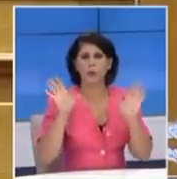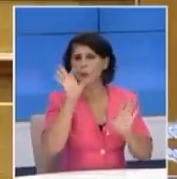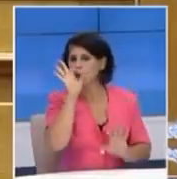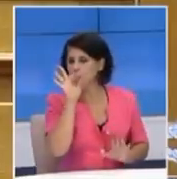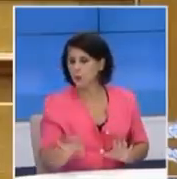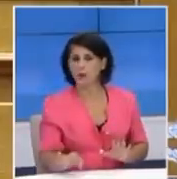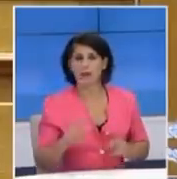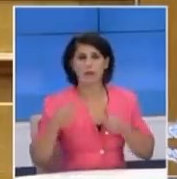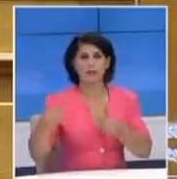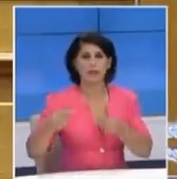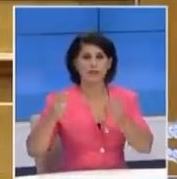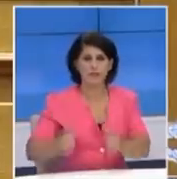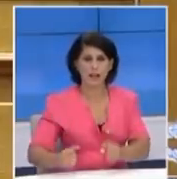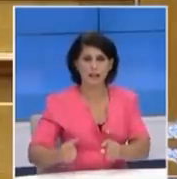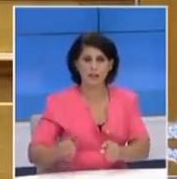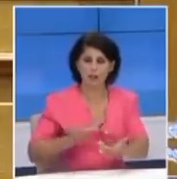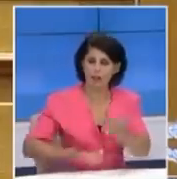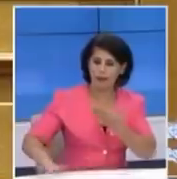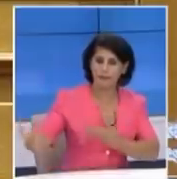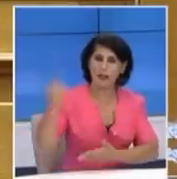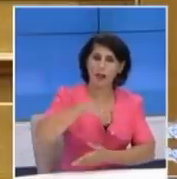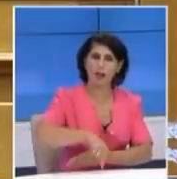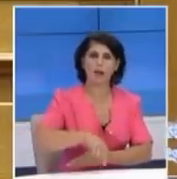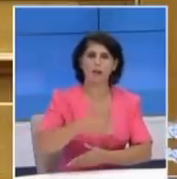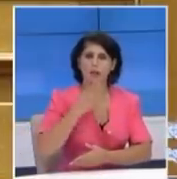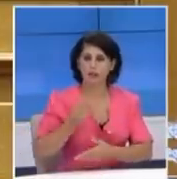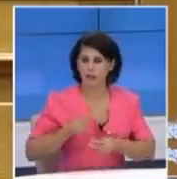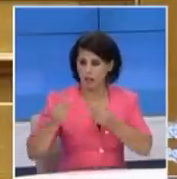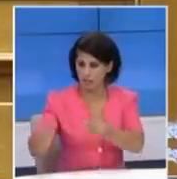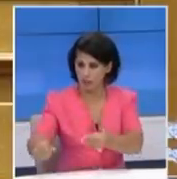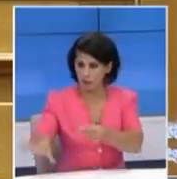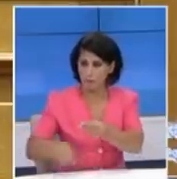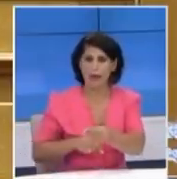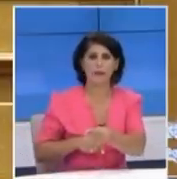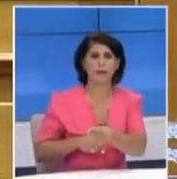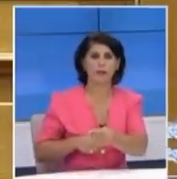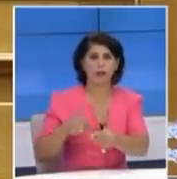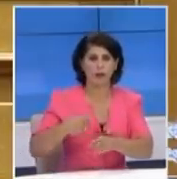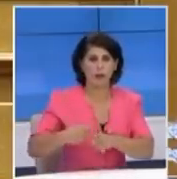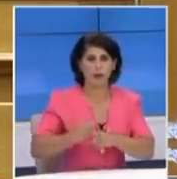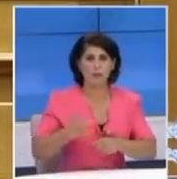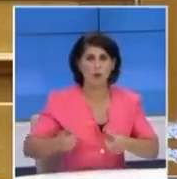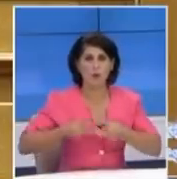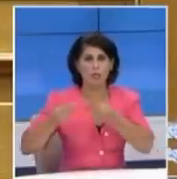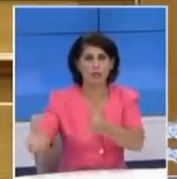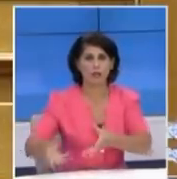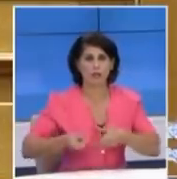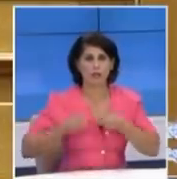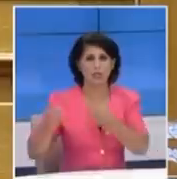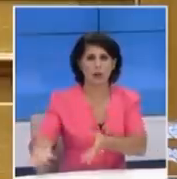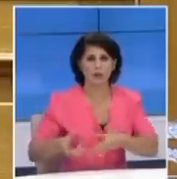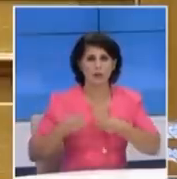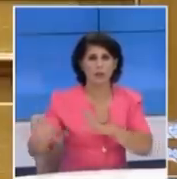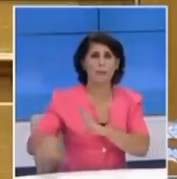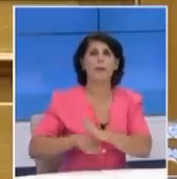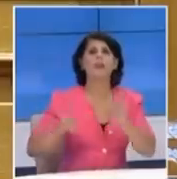μια βάση, όταν δίνετε βάσεις, να παίρνετε και κάτι άλλο. Γιατί υπάρχει η λογική του δίνω και παίρνω. Η Ελλάς είναι η χώρα που μόνο δίνει και ποτέ δεν παίρνει. Αυτή